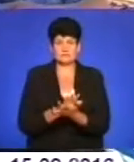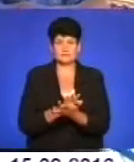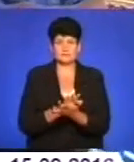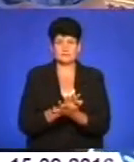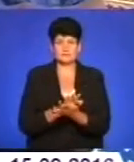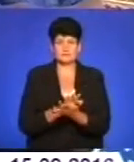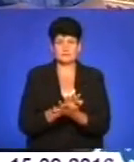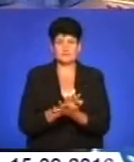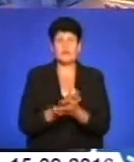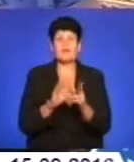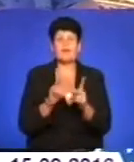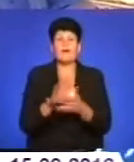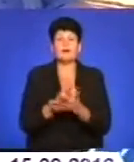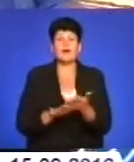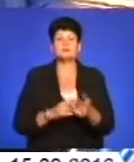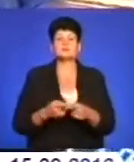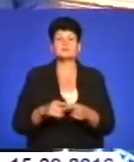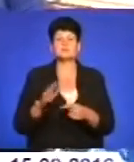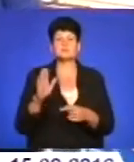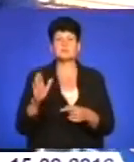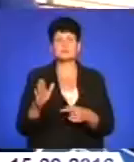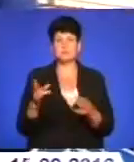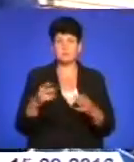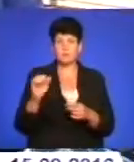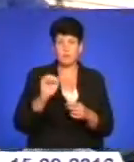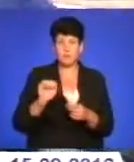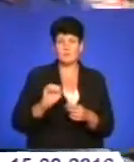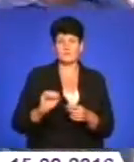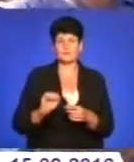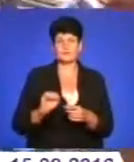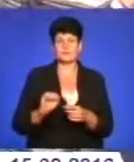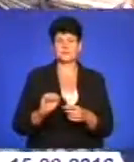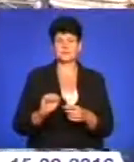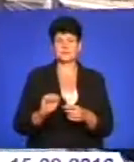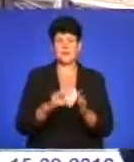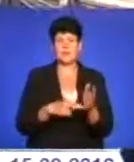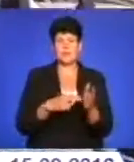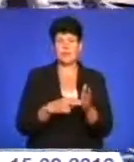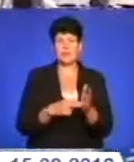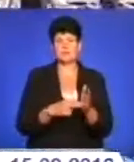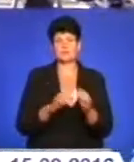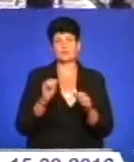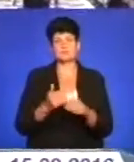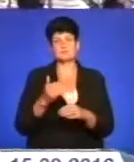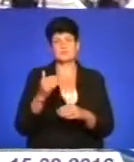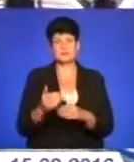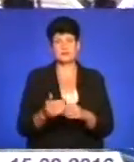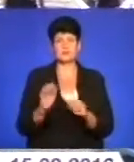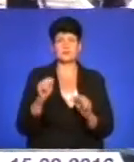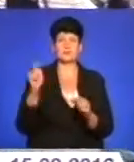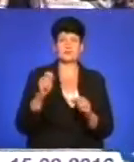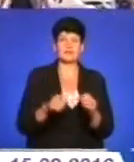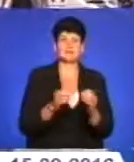там. І як далі то бути? Хоч би помили. Поїзд приходить, може, час запізниться, замість 9:10 прийде,